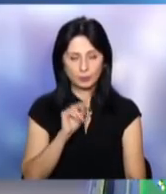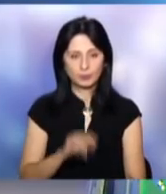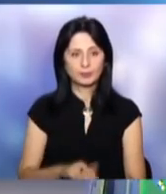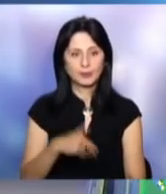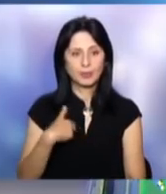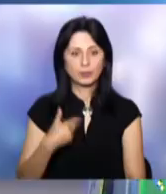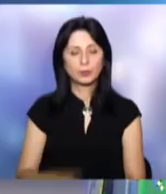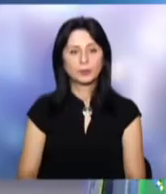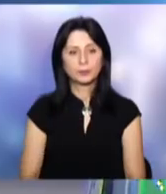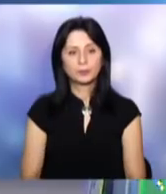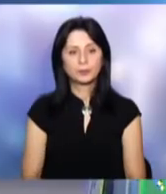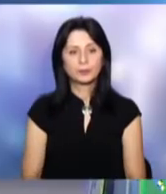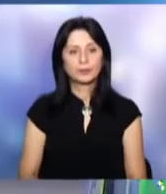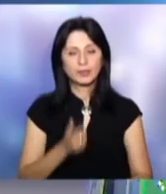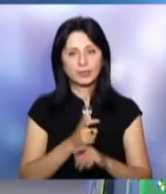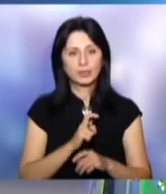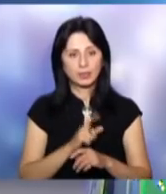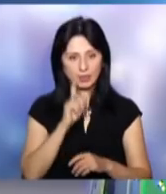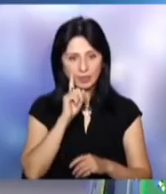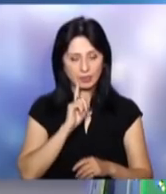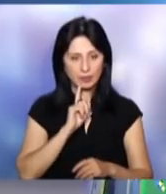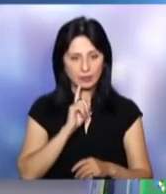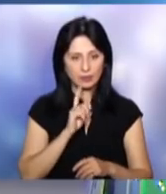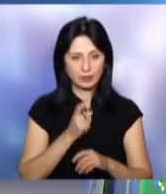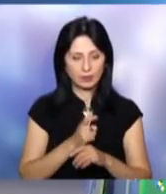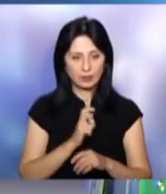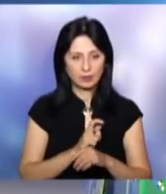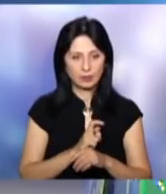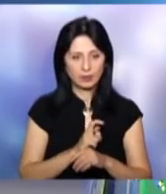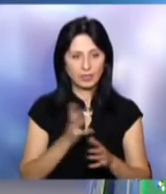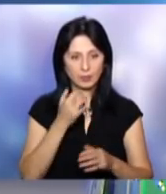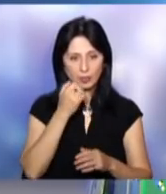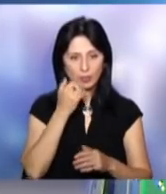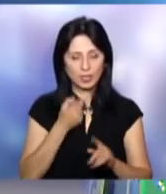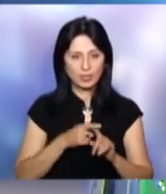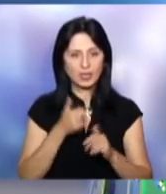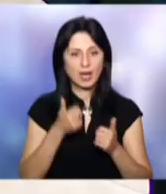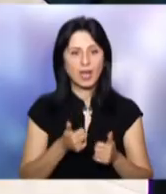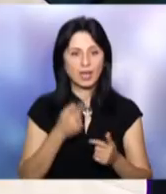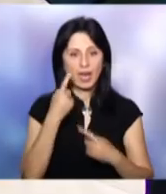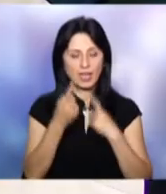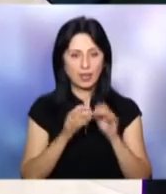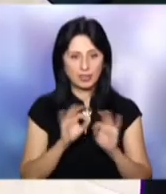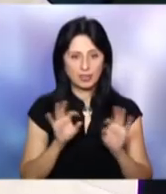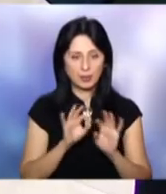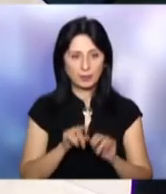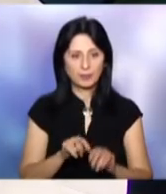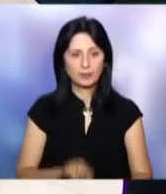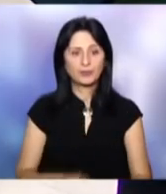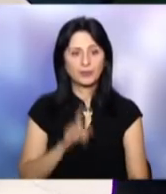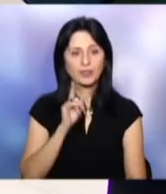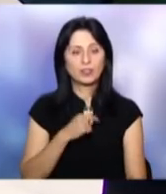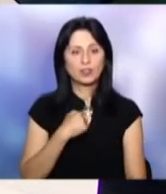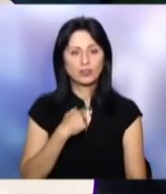დილამშვიდობის. გამარჯობათ. ძალიან სასიამოვნოა, ძალიან დიდი მადლობა ისეთი კარგი გადაცემისთვის. მადლობა.